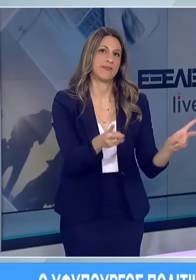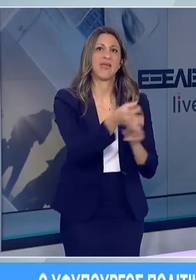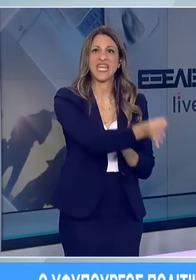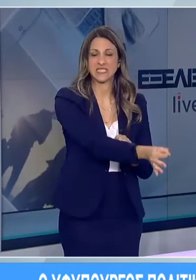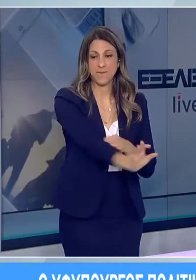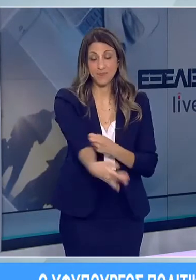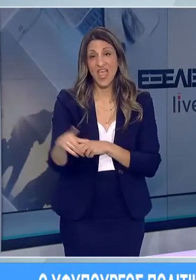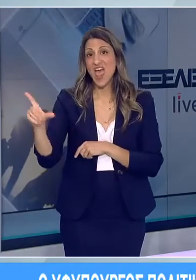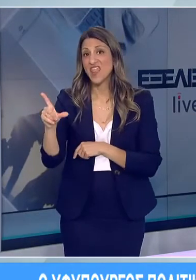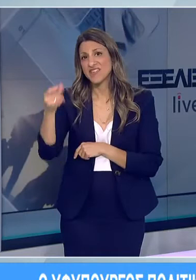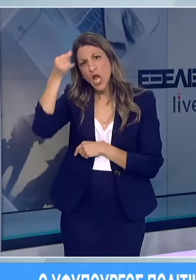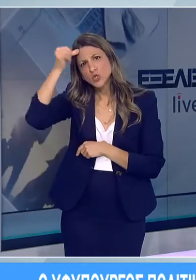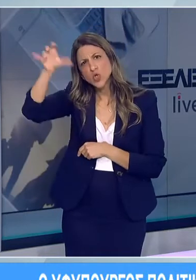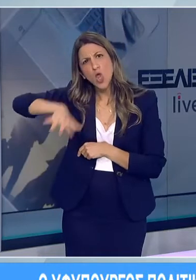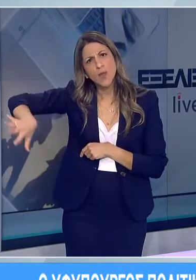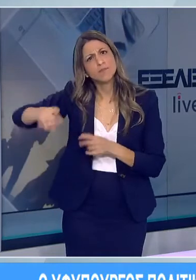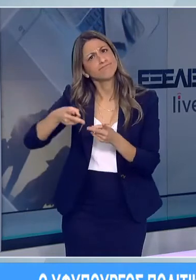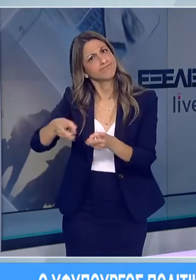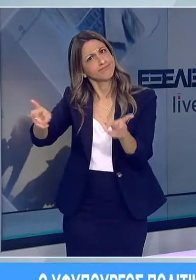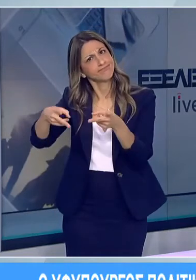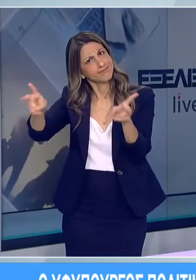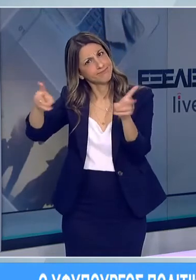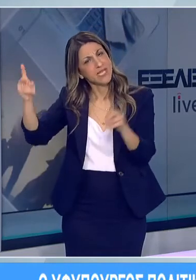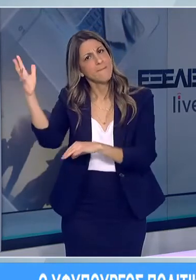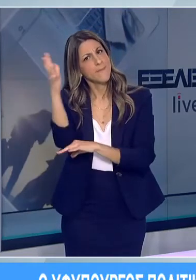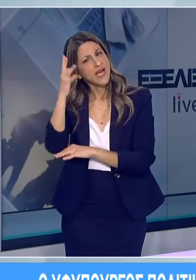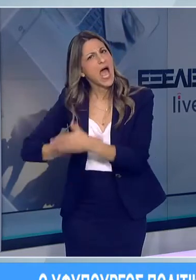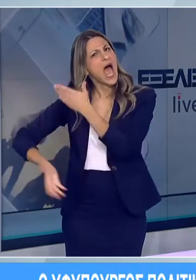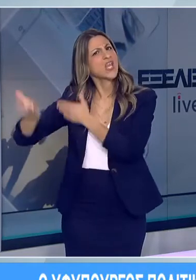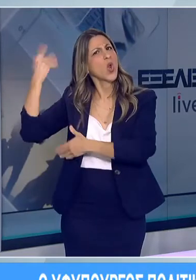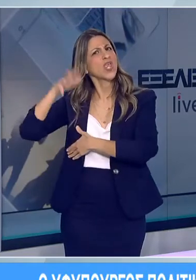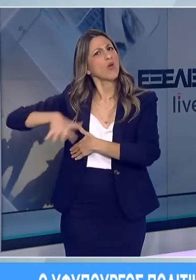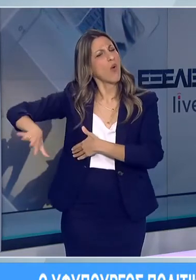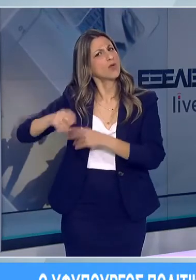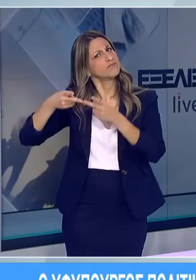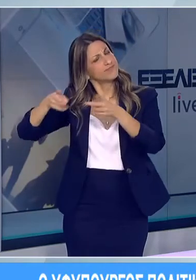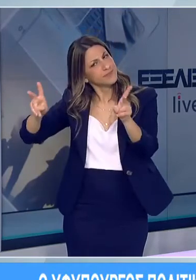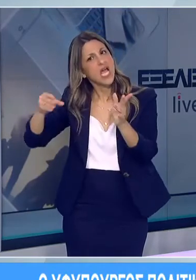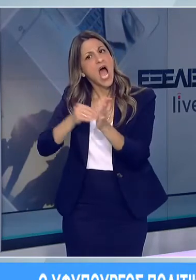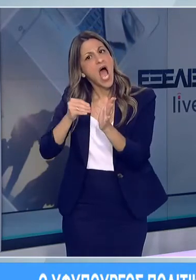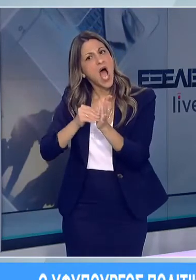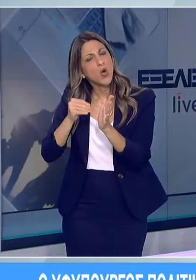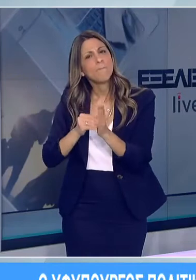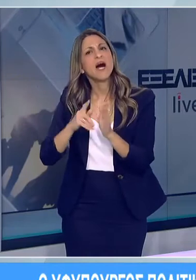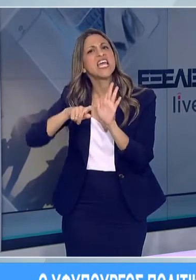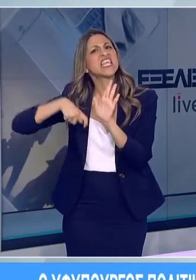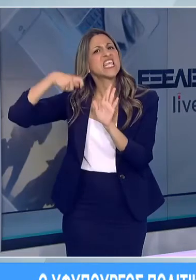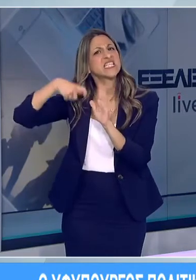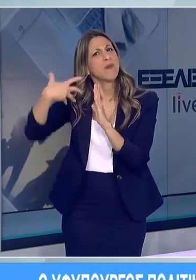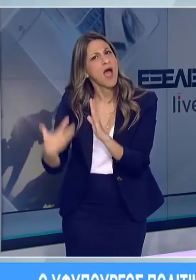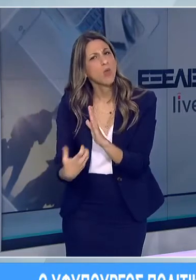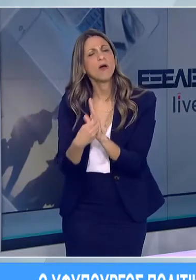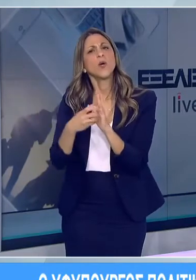Επίσης, τη Δευτέρα ανοίγουν τα ζωολογικά πάρκα και βοτανικοί κήποι, επαναλειτουργούν οι αρχαιολογικοί χώροι, ξεκινούν οι πρόβες και τα κινηματογραφικά γυρίσματα, πάντα